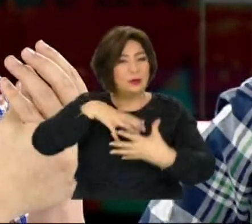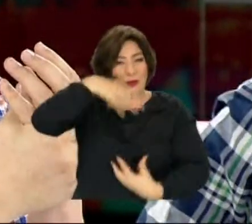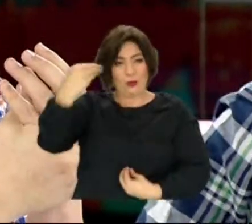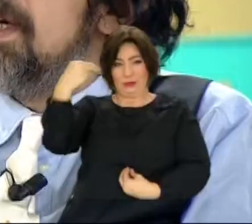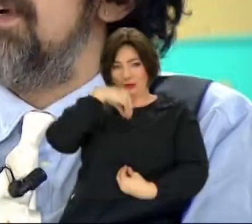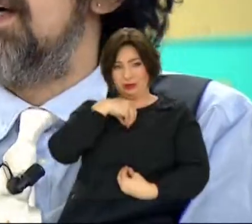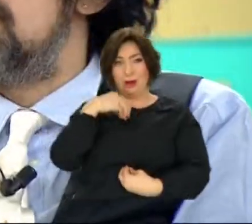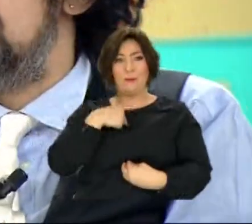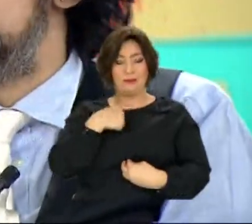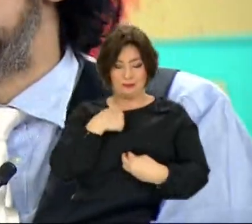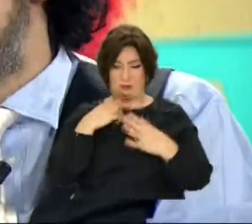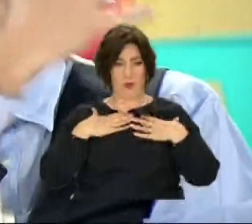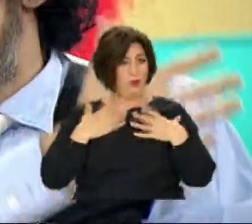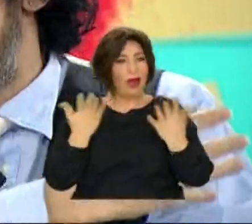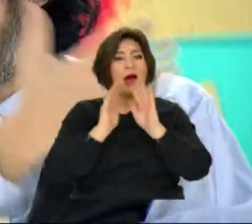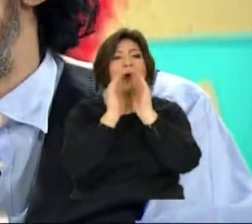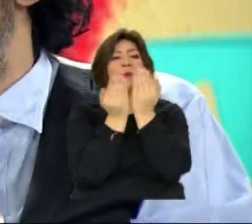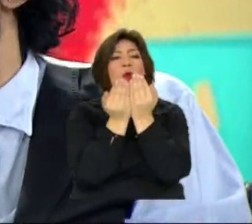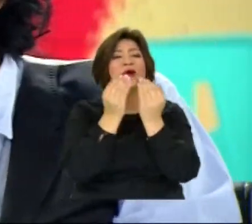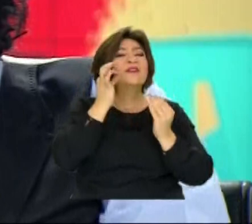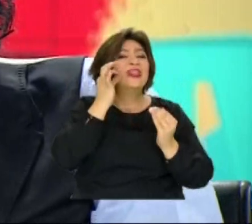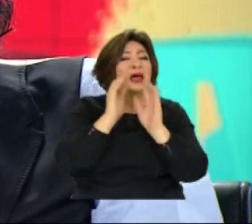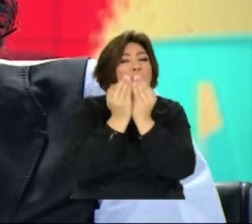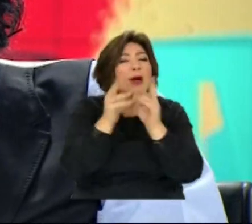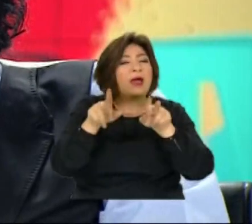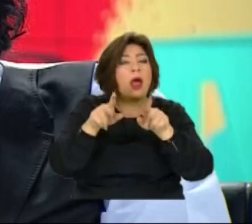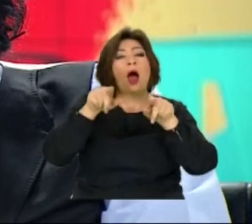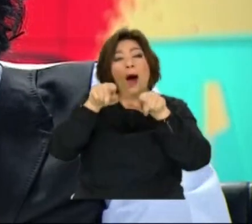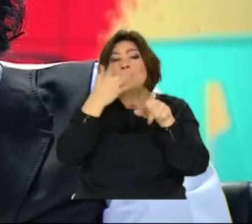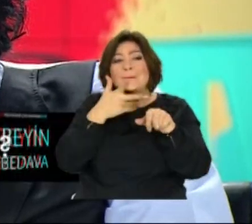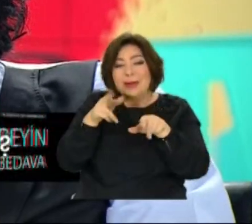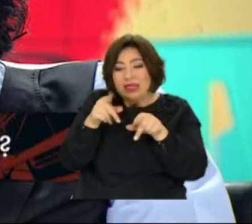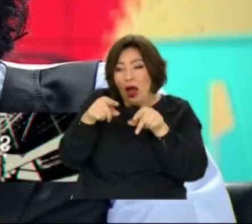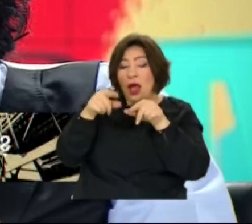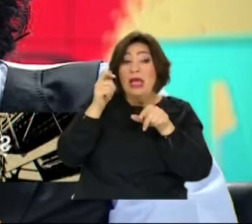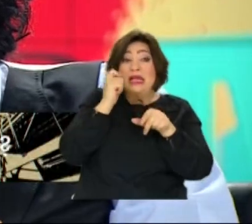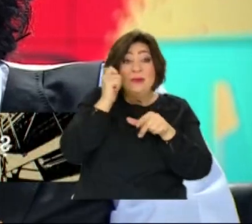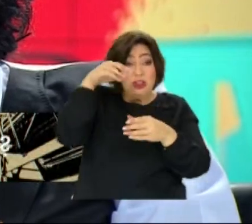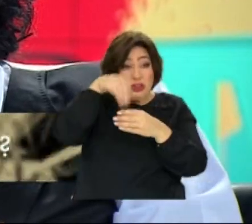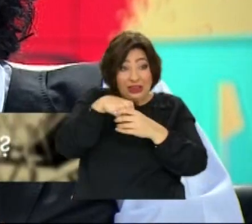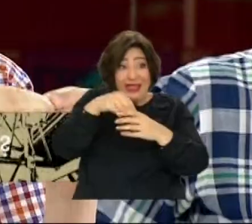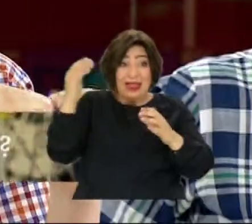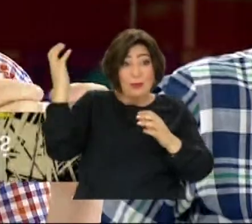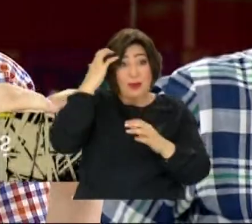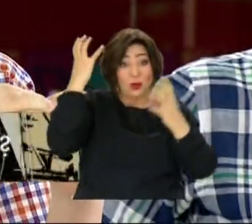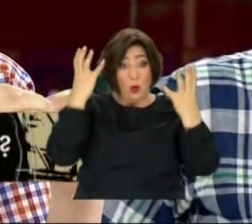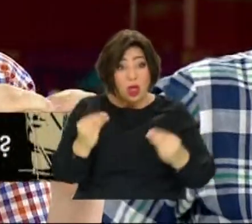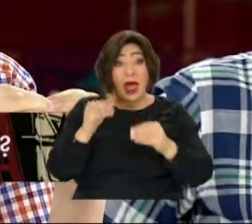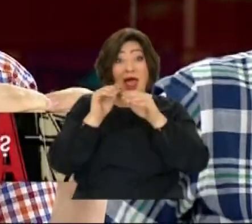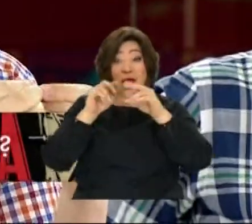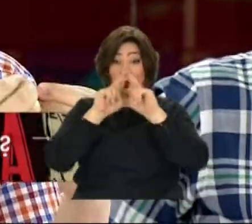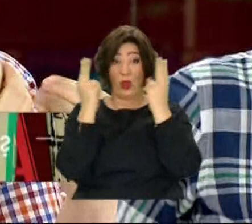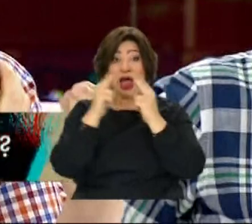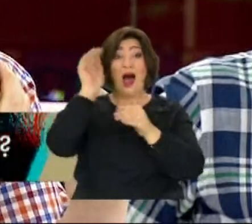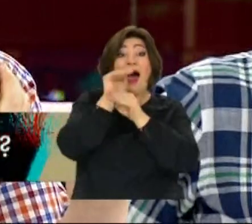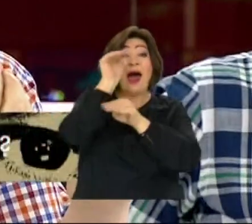ruhun kabuğu gibi, hı-hı, ve daha sonra evet ruh diğer evrende hayatını ama sürdürüyor. Ama İslamiyet'te aslında temelde diğer evrendeki hayat